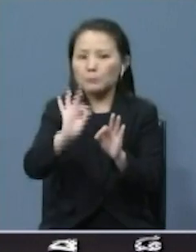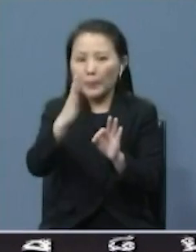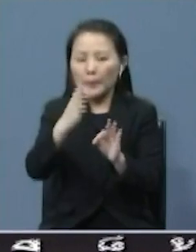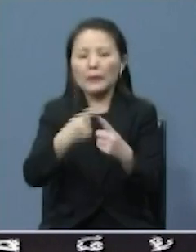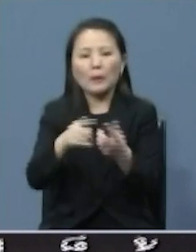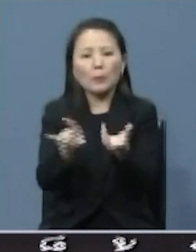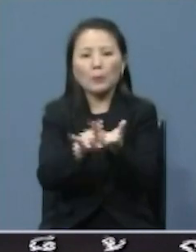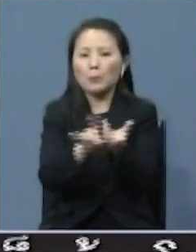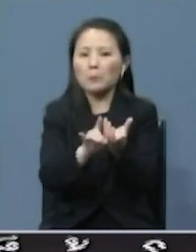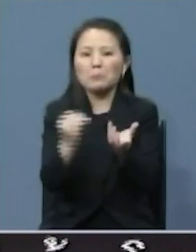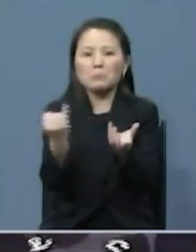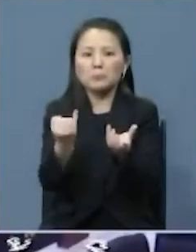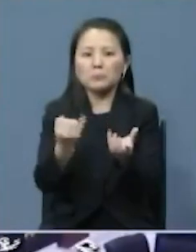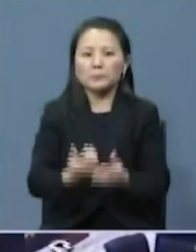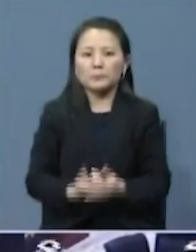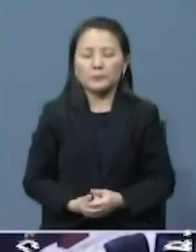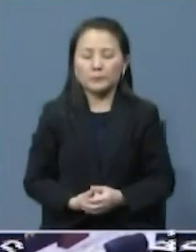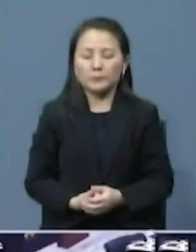ภาพครับ